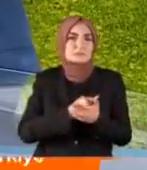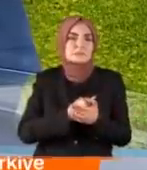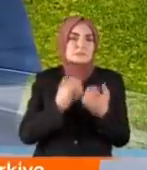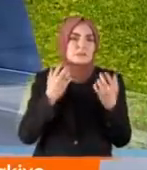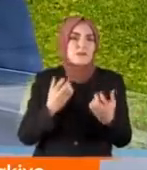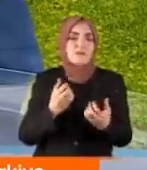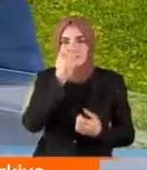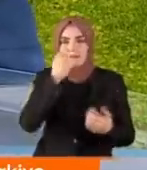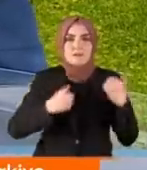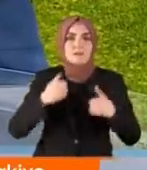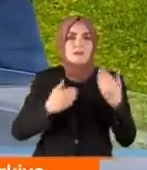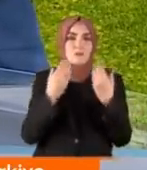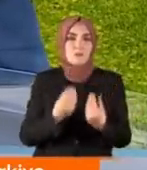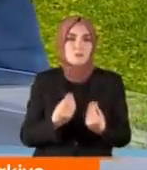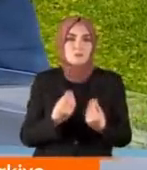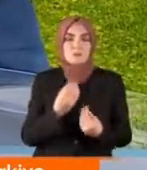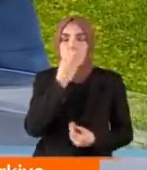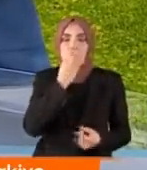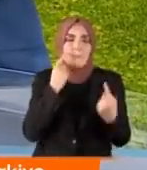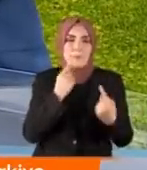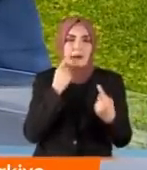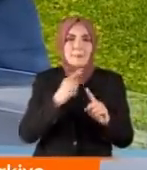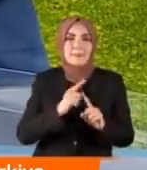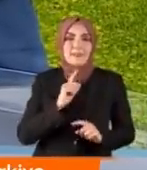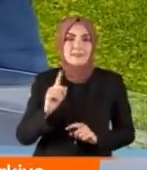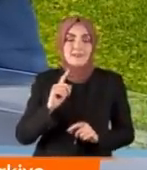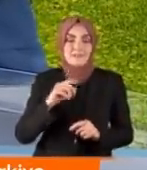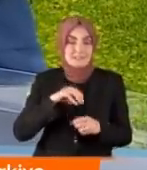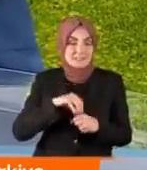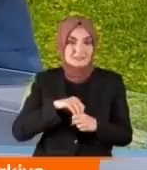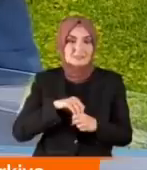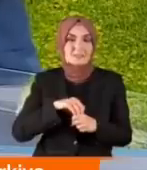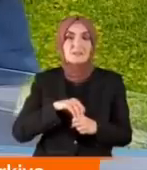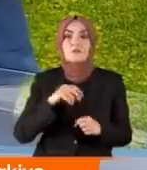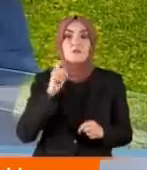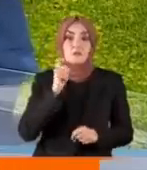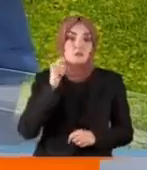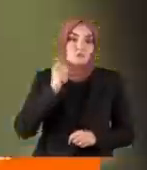bugün yoğun bakımdaki tedavisinin 9. gününde acı haberi geldi.